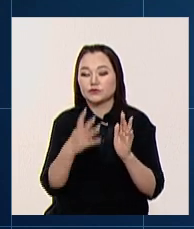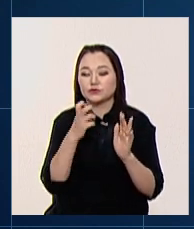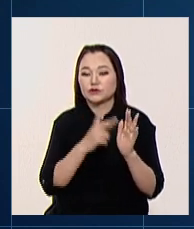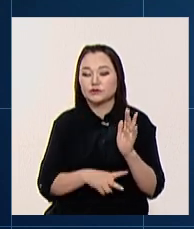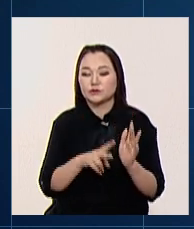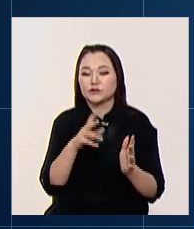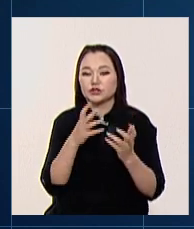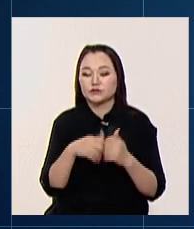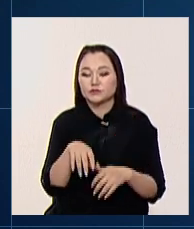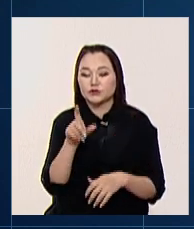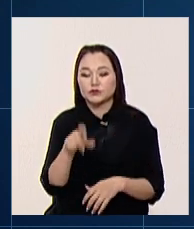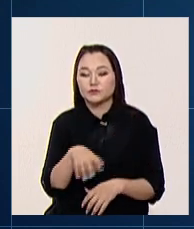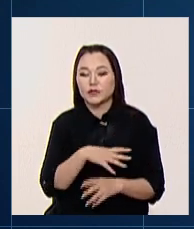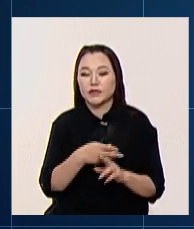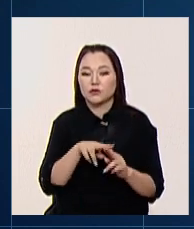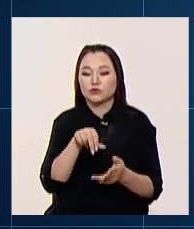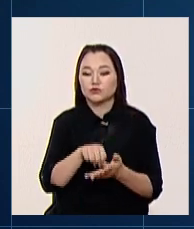1 миллион 490470. Бұл қатысушылардың